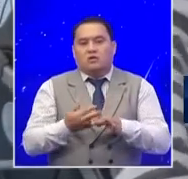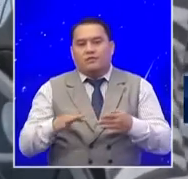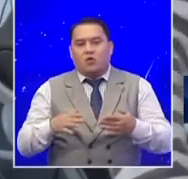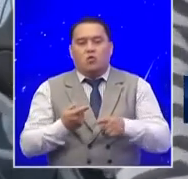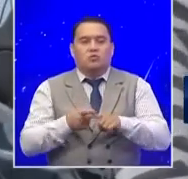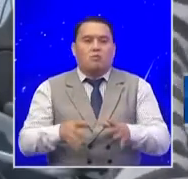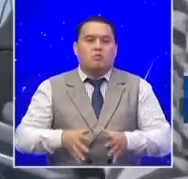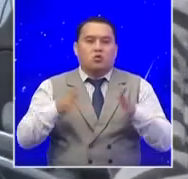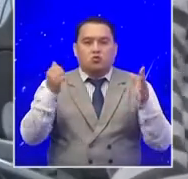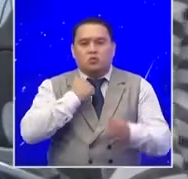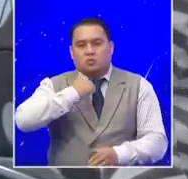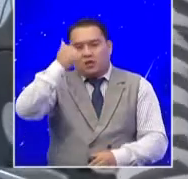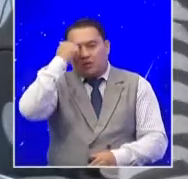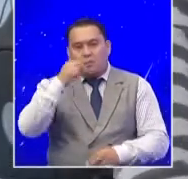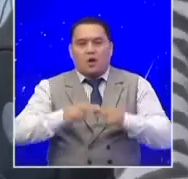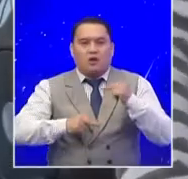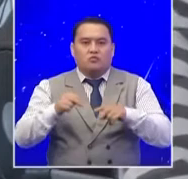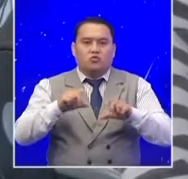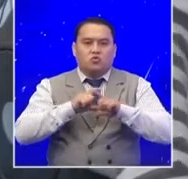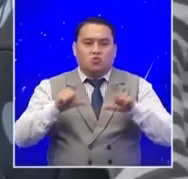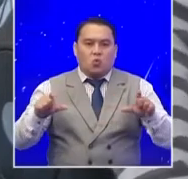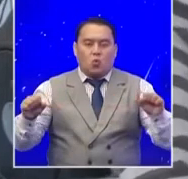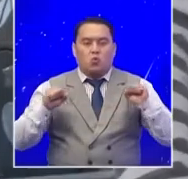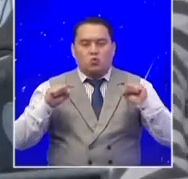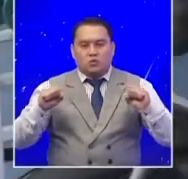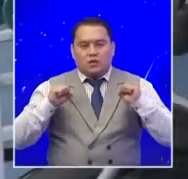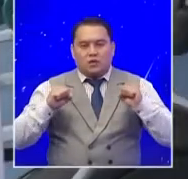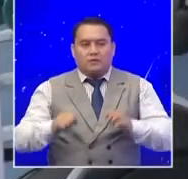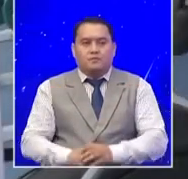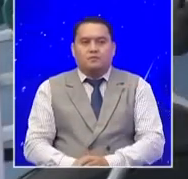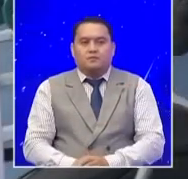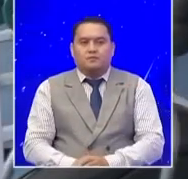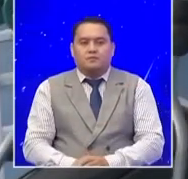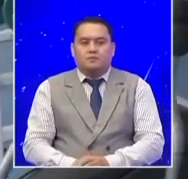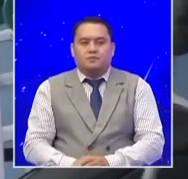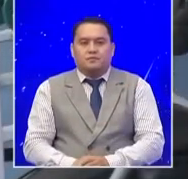тренажеров. Большое спасибо за то, что построили нам спортивные и тренажерные залы.